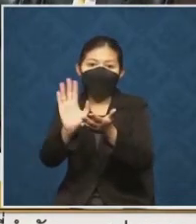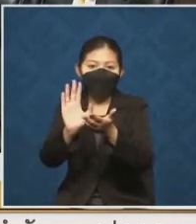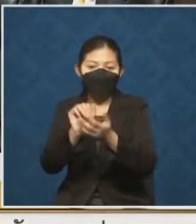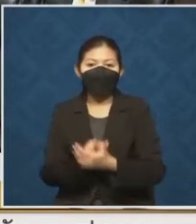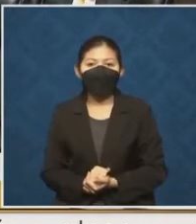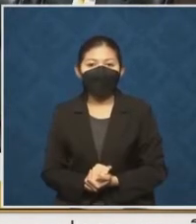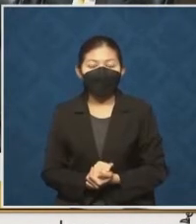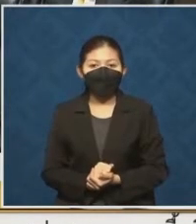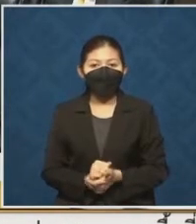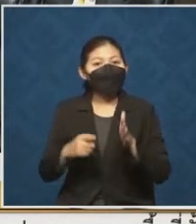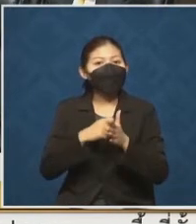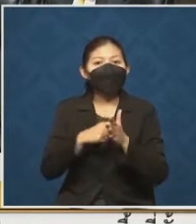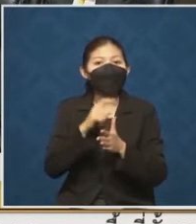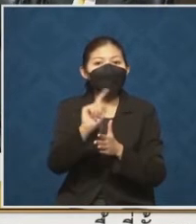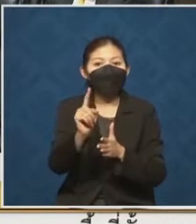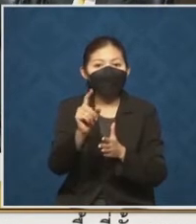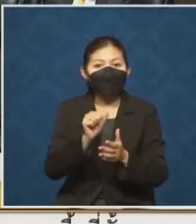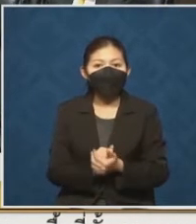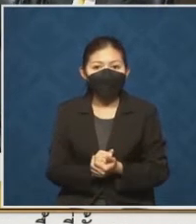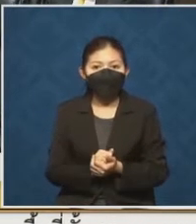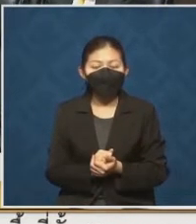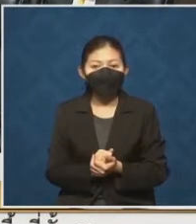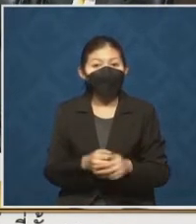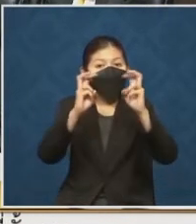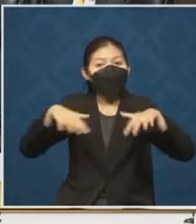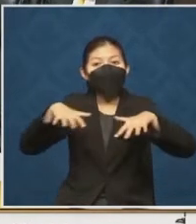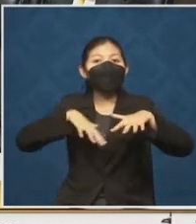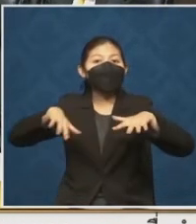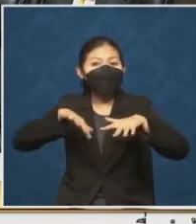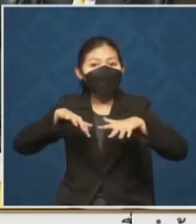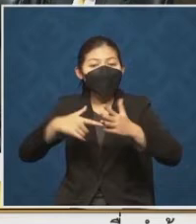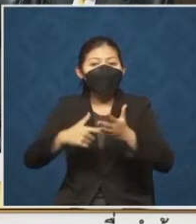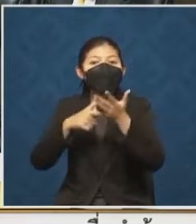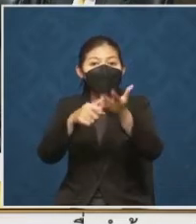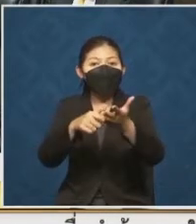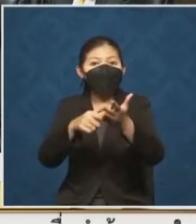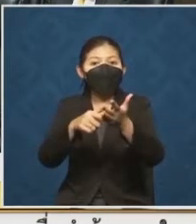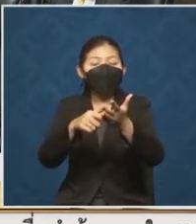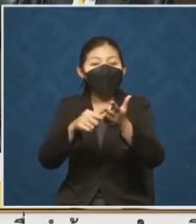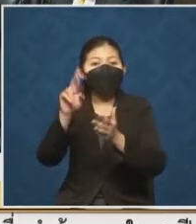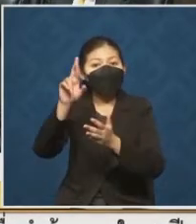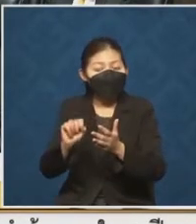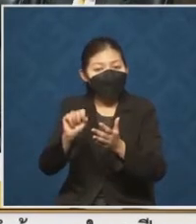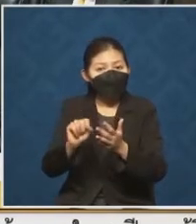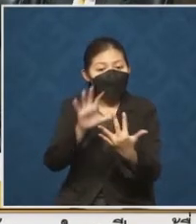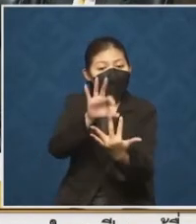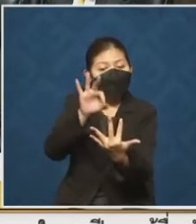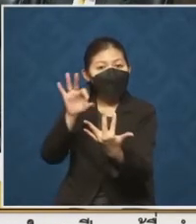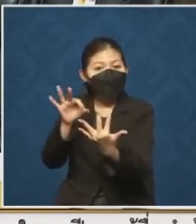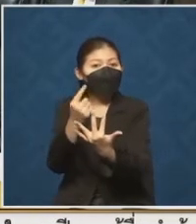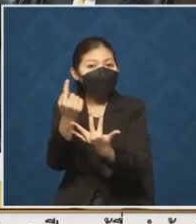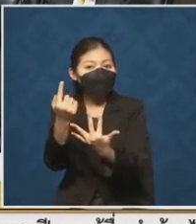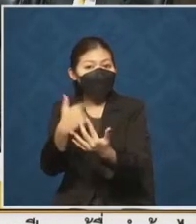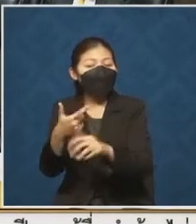เป็นญัตติที่ไม่ต้องมีมติในข้อเสนอครับหัวข้อเลยครับจำได้ครับ